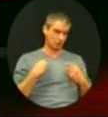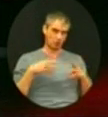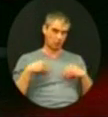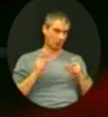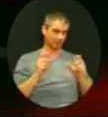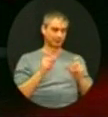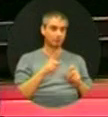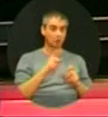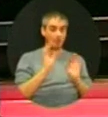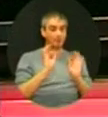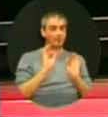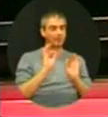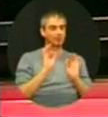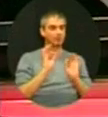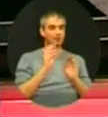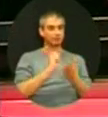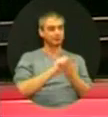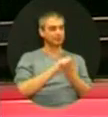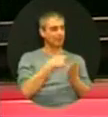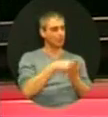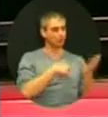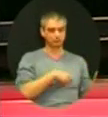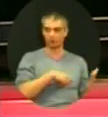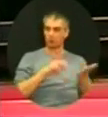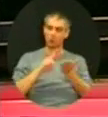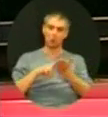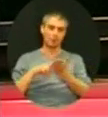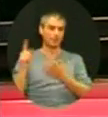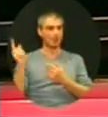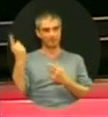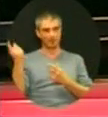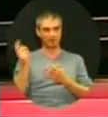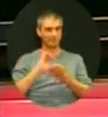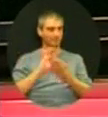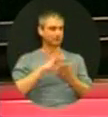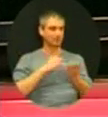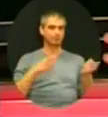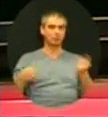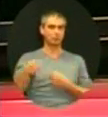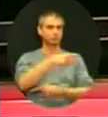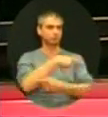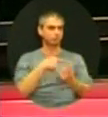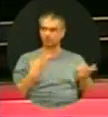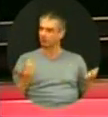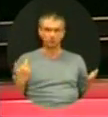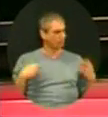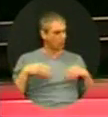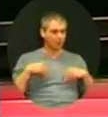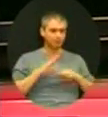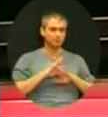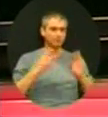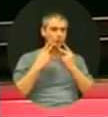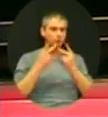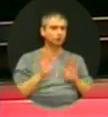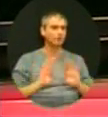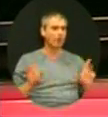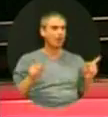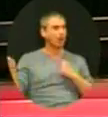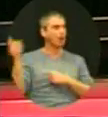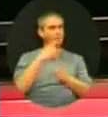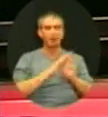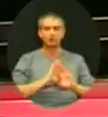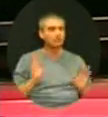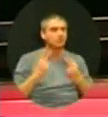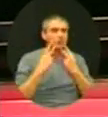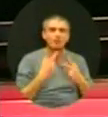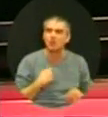את זה, שבאמת להיתקע בין משרד האוצר לבין קופת חולים כללית לבין משרד הבריאות, ממש לא היינו נכונים לקבל את התשובות האלה. מבחינתנו